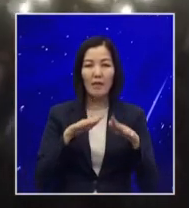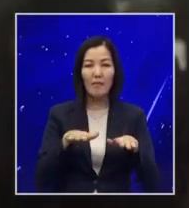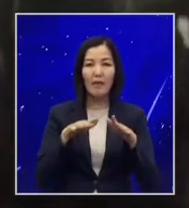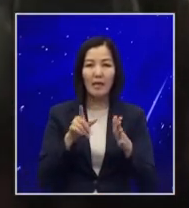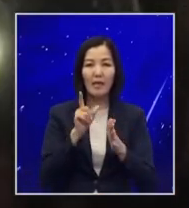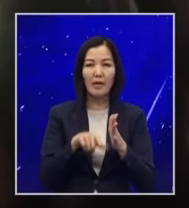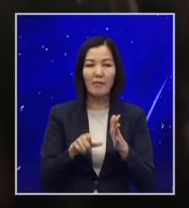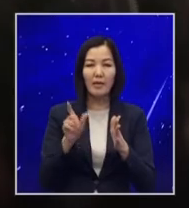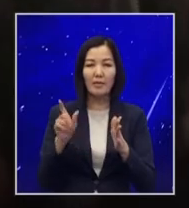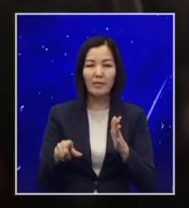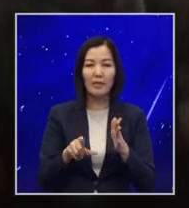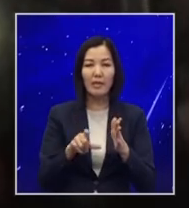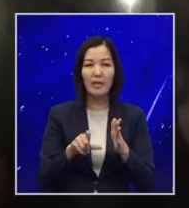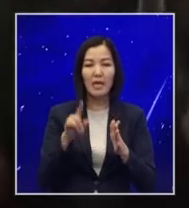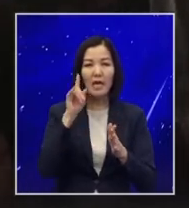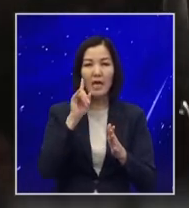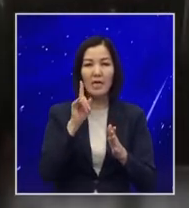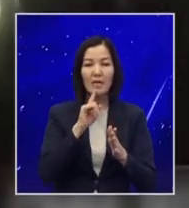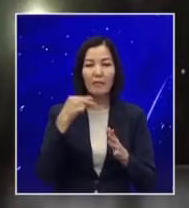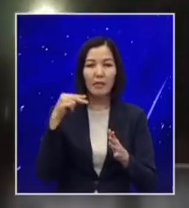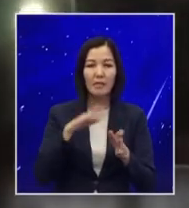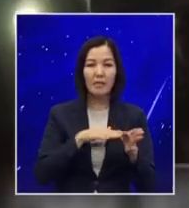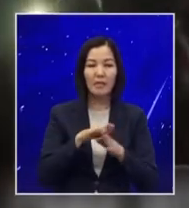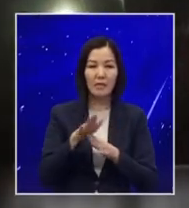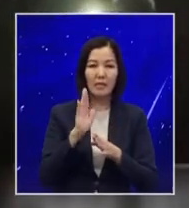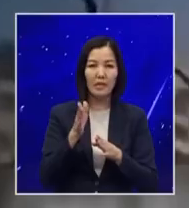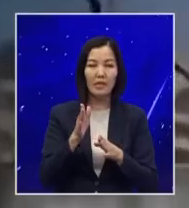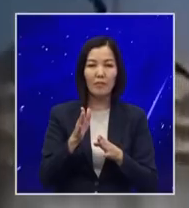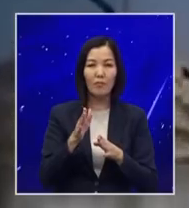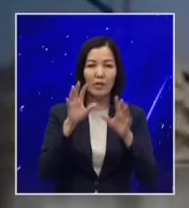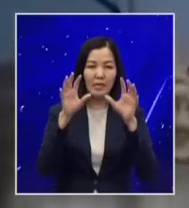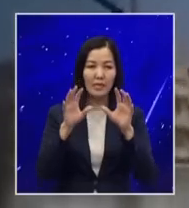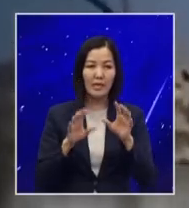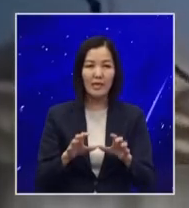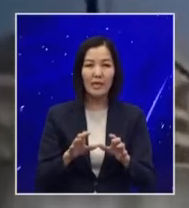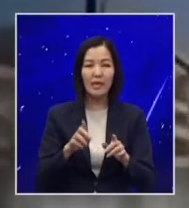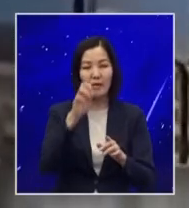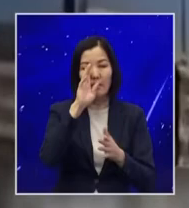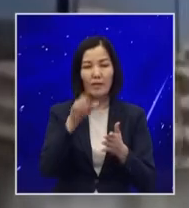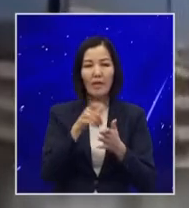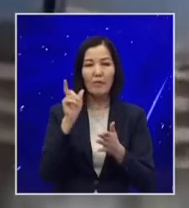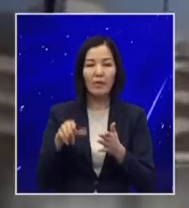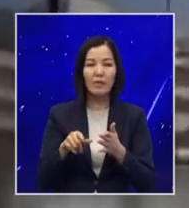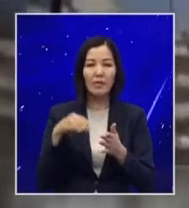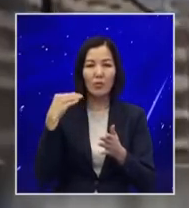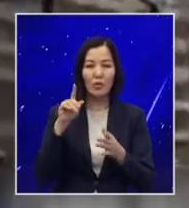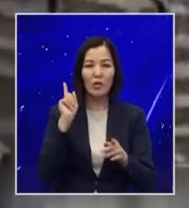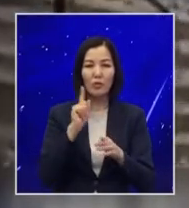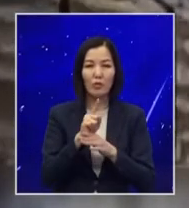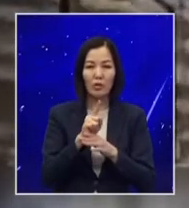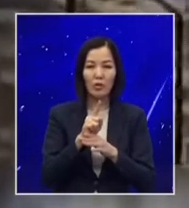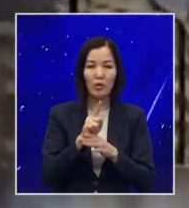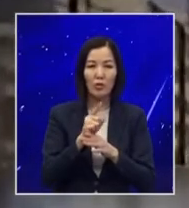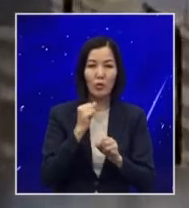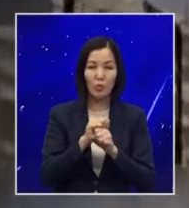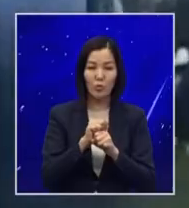Қанат Исаев Кыргызстан президентінің міндетін атқаратын болады. Елдің конституциясында мемлекет басшысы өкілеттігін тоқтату туралы шешім